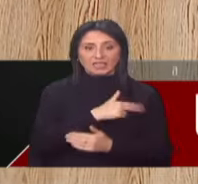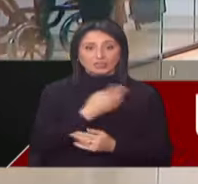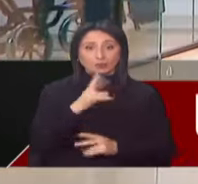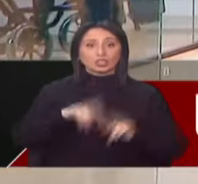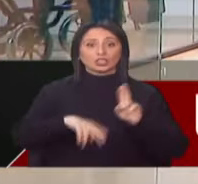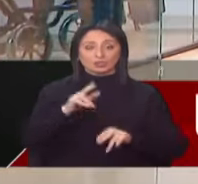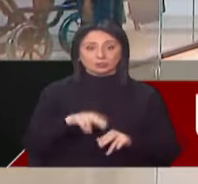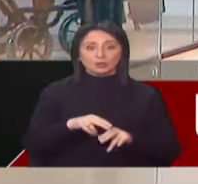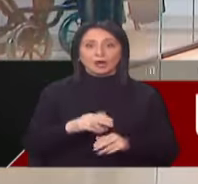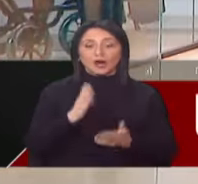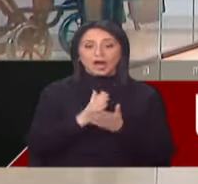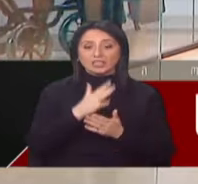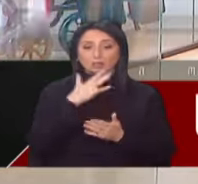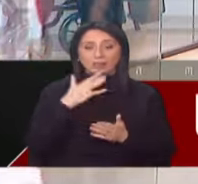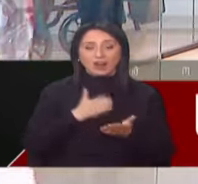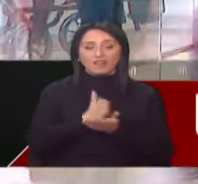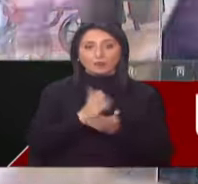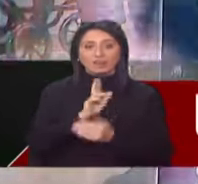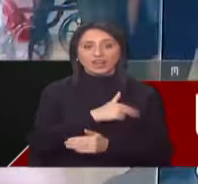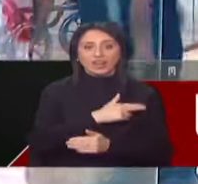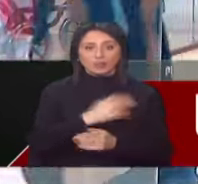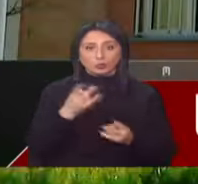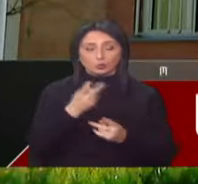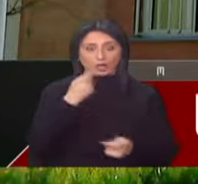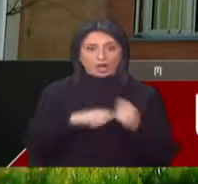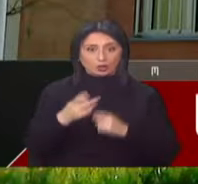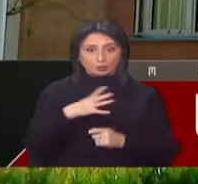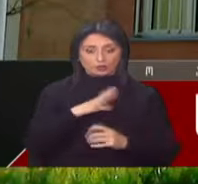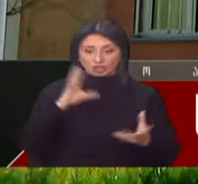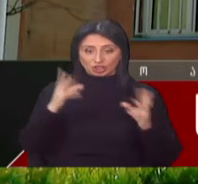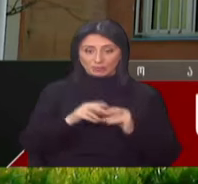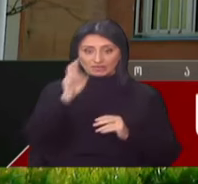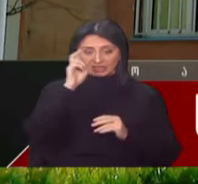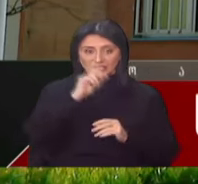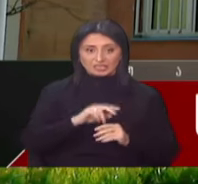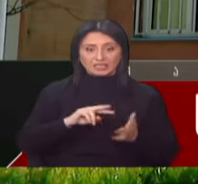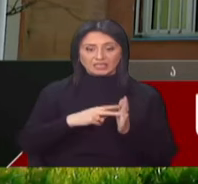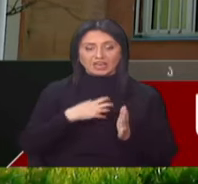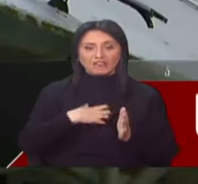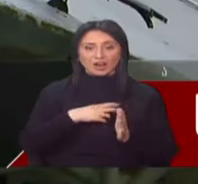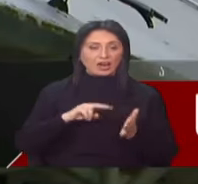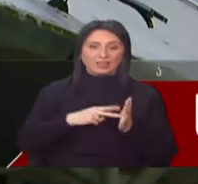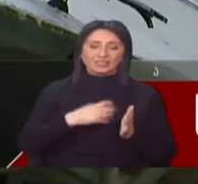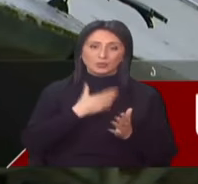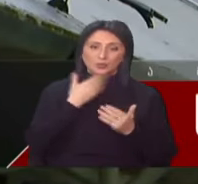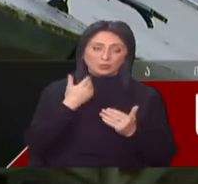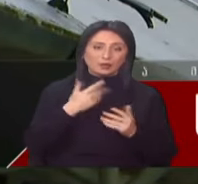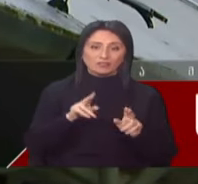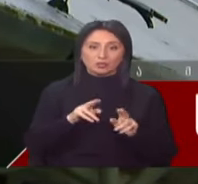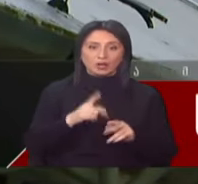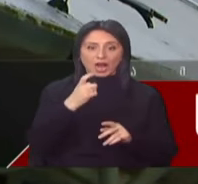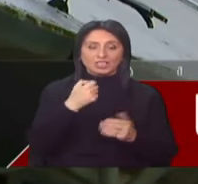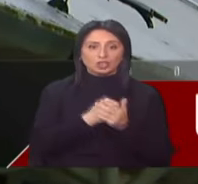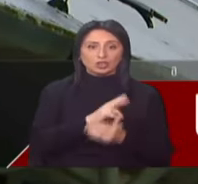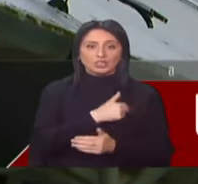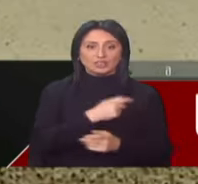unda așe nebuligo. Arsebulim raval propiluri clinica biki unda gari duligo. Jamși sa hamci pom strategiuli da ara strategiuli mnișnobis asam de